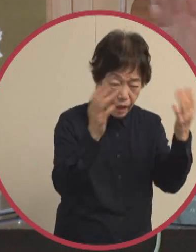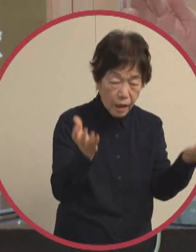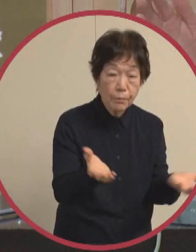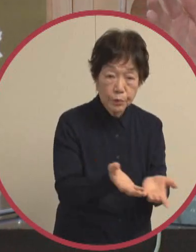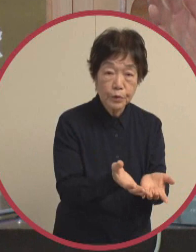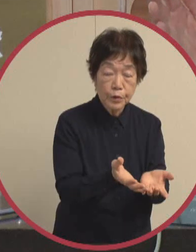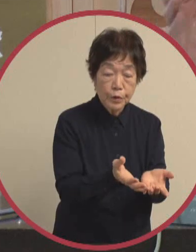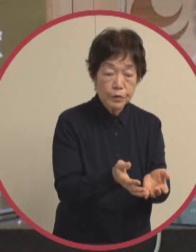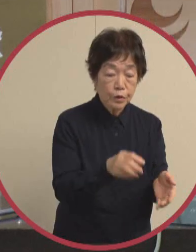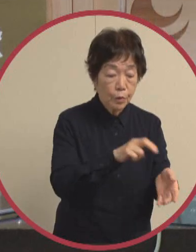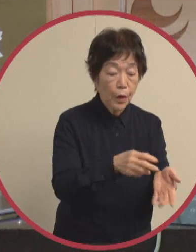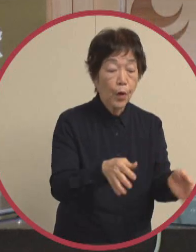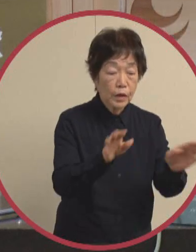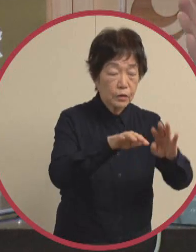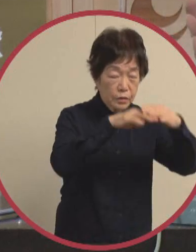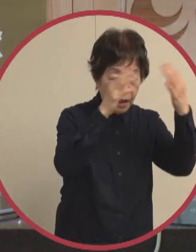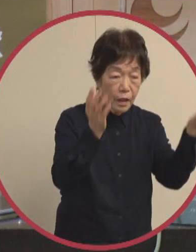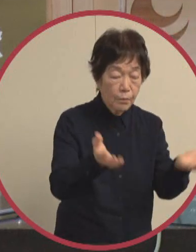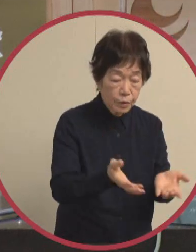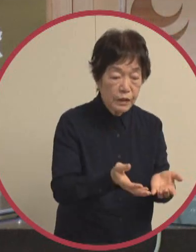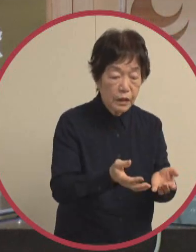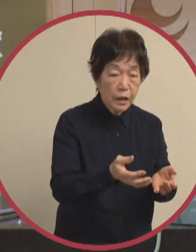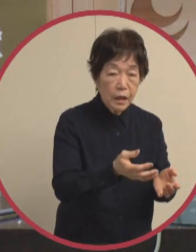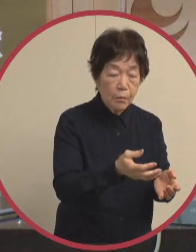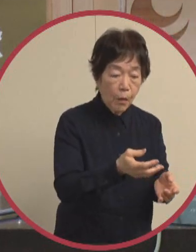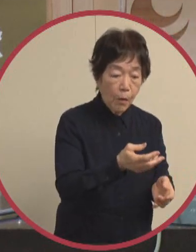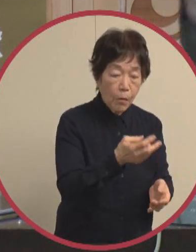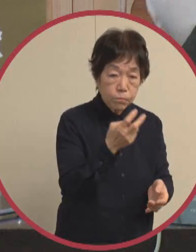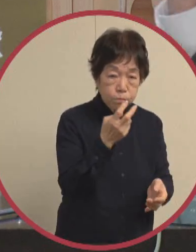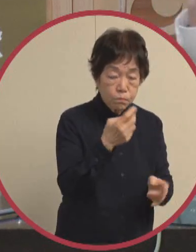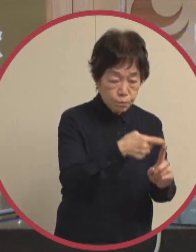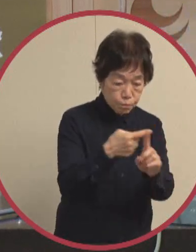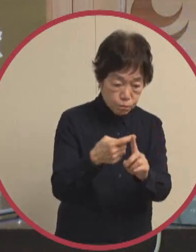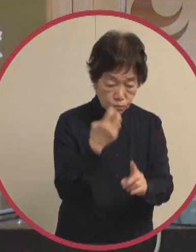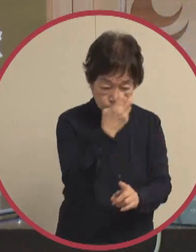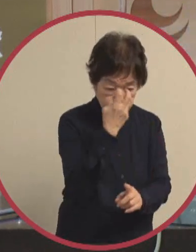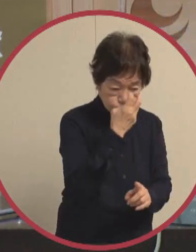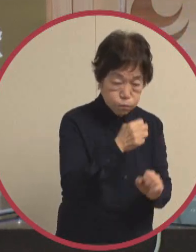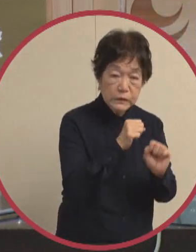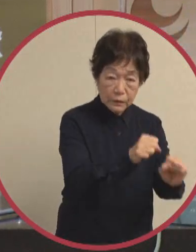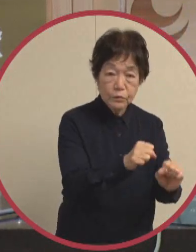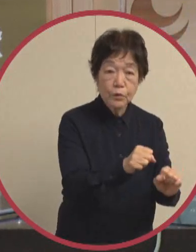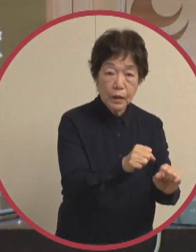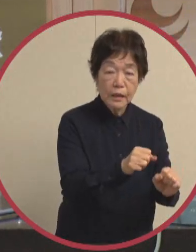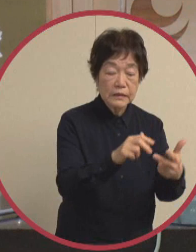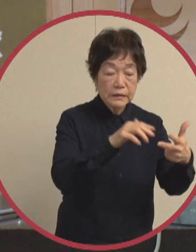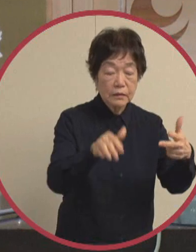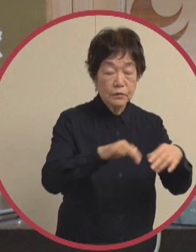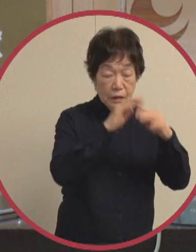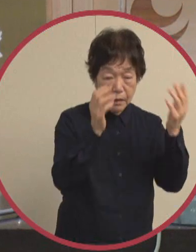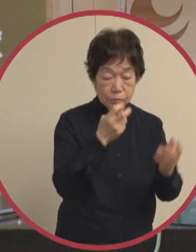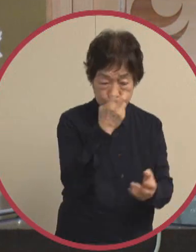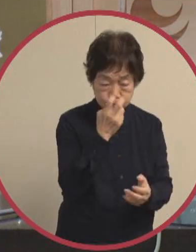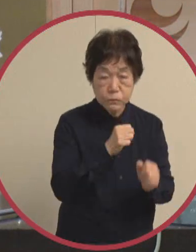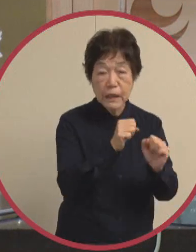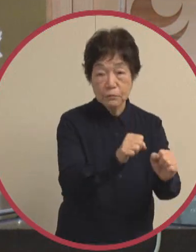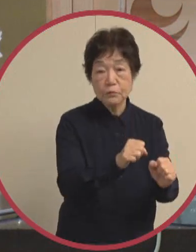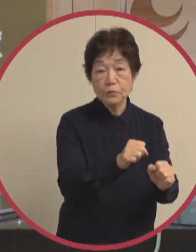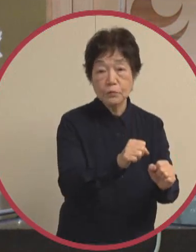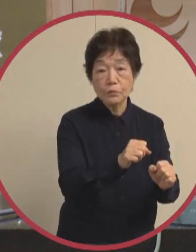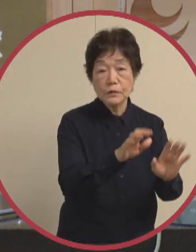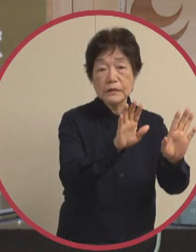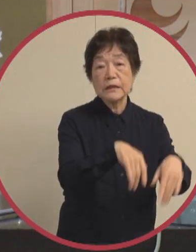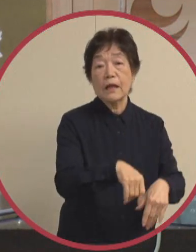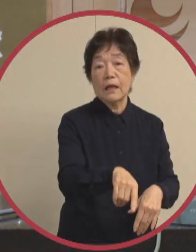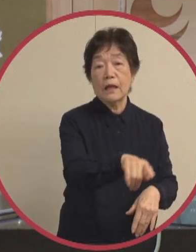ば全フロアをやるとか、これは職場でもそうですけども、あるいは施設内全員検査するといったことをやります。でこれはま